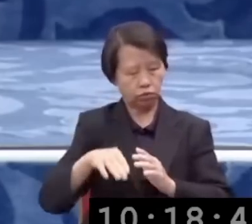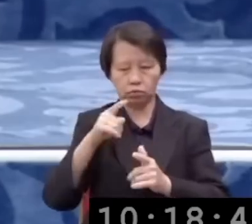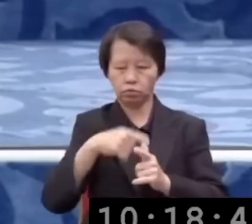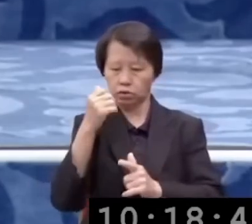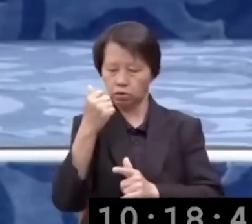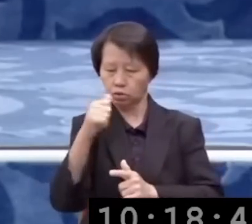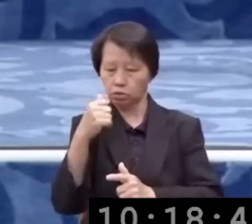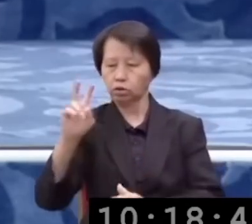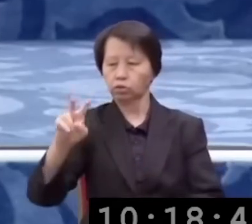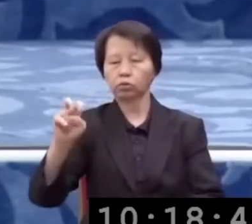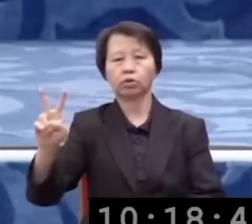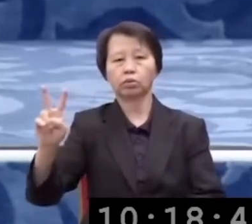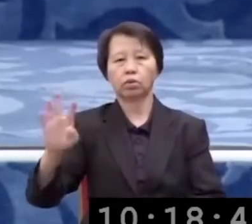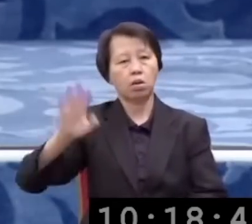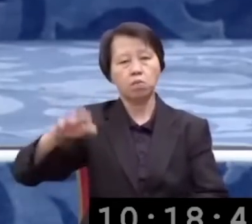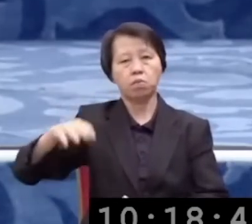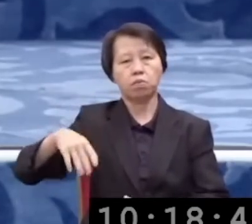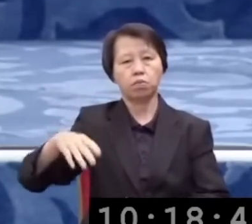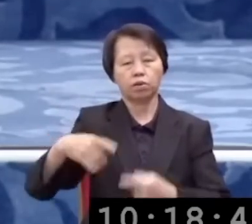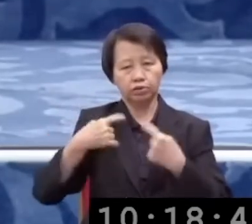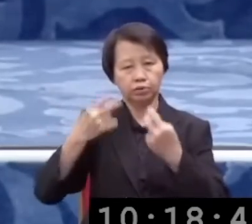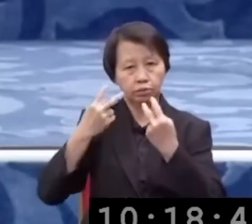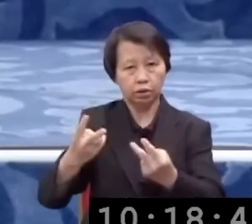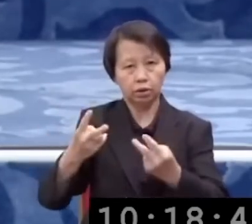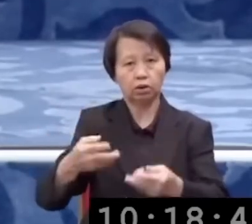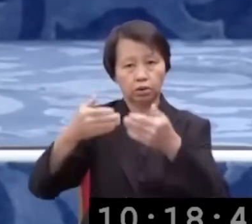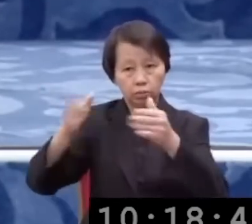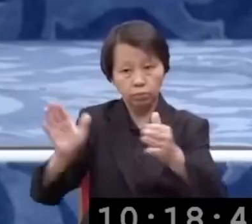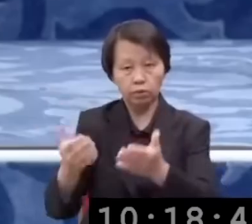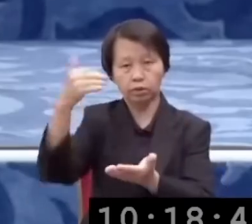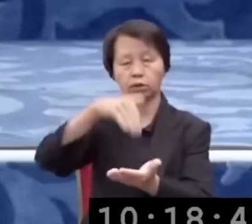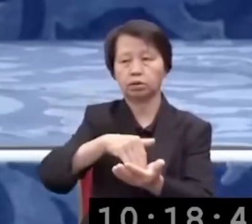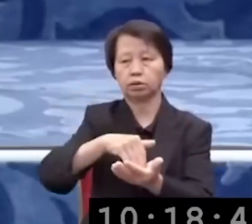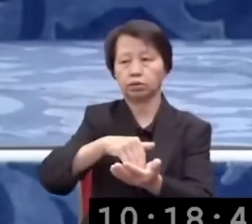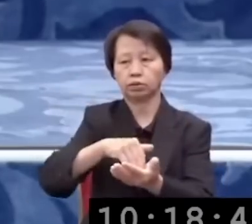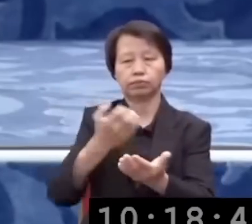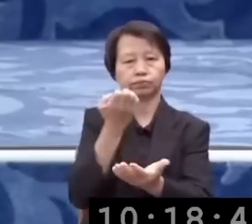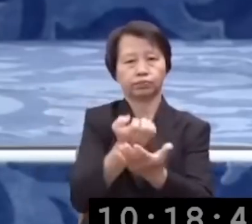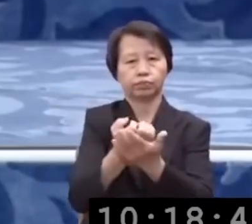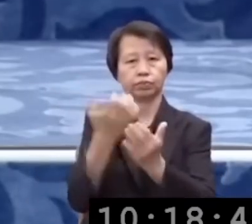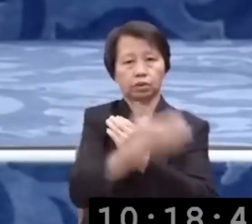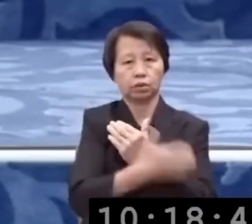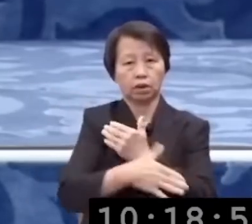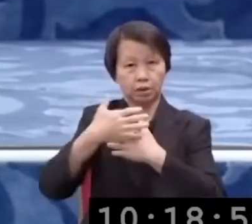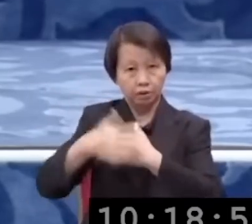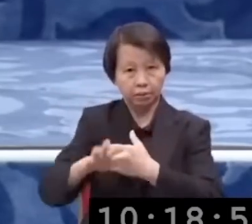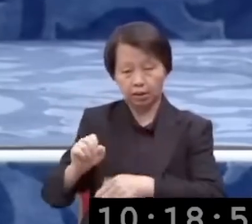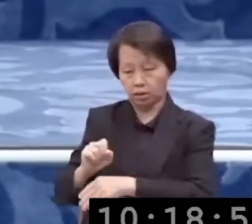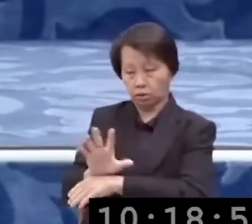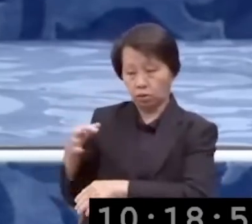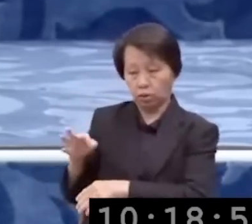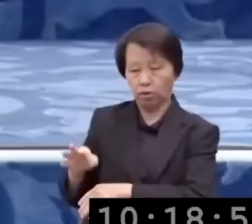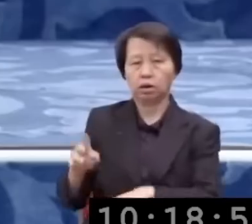kita belum membuka belum sedang meniti pembukaan semula ekonomi negara lepas kopi